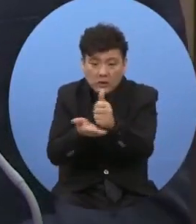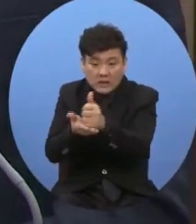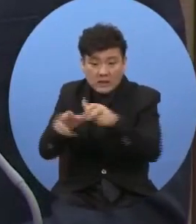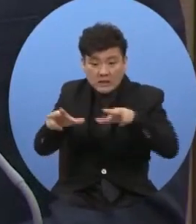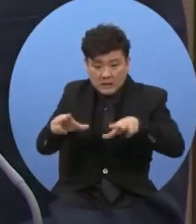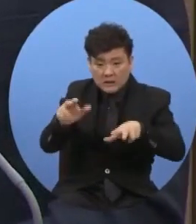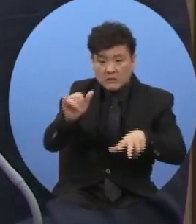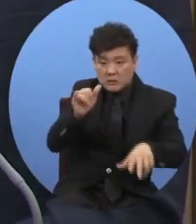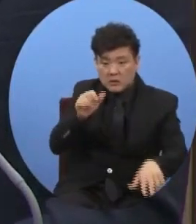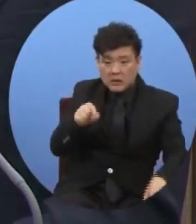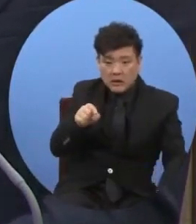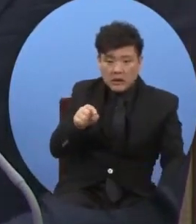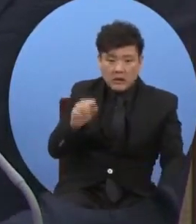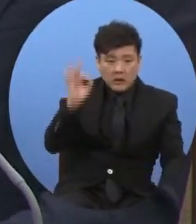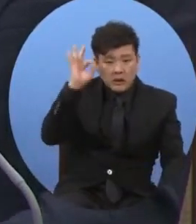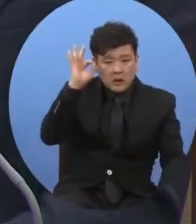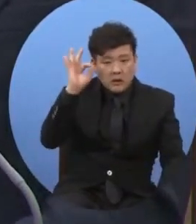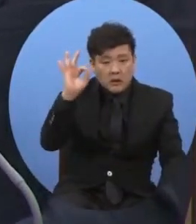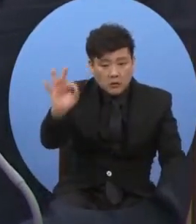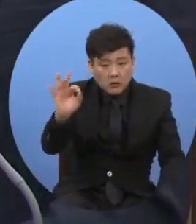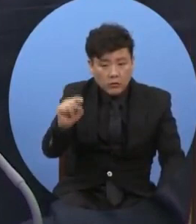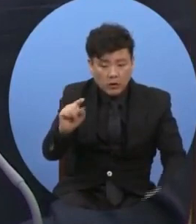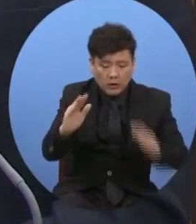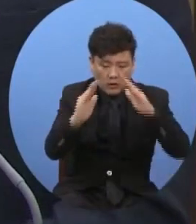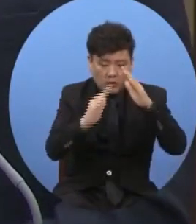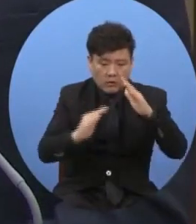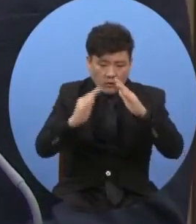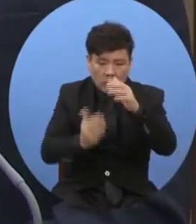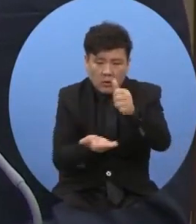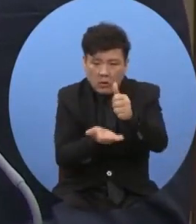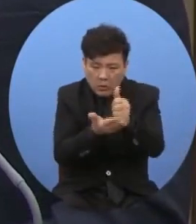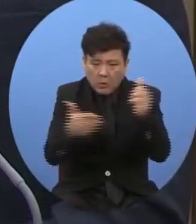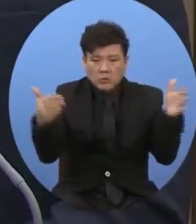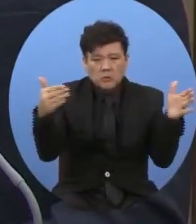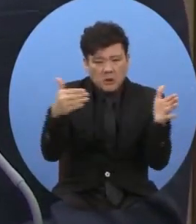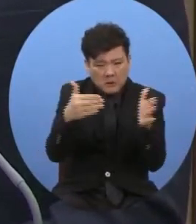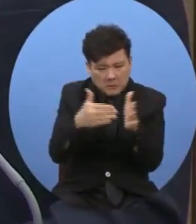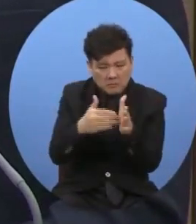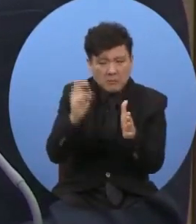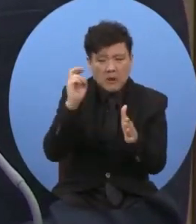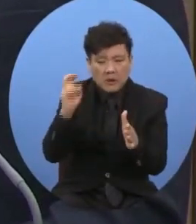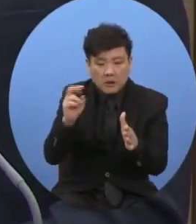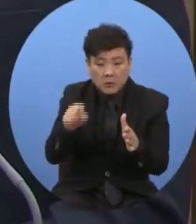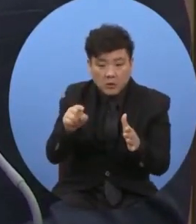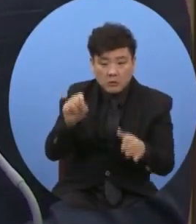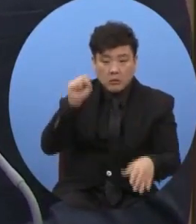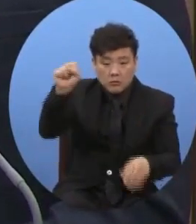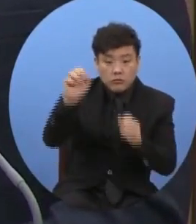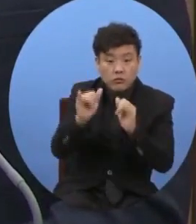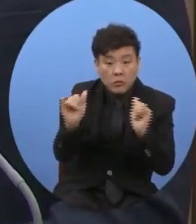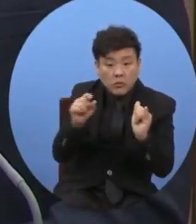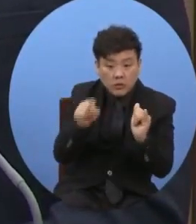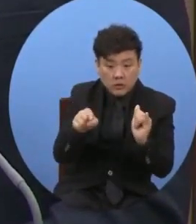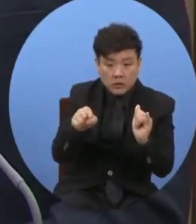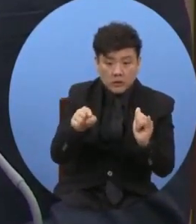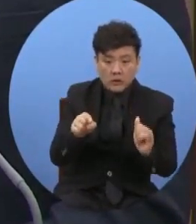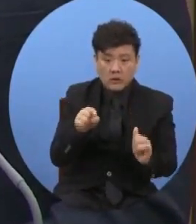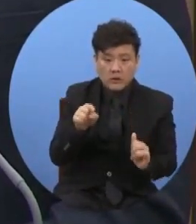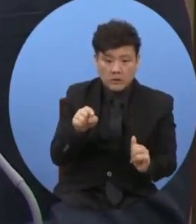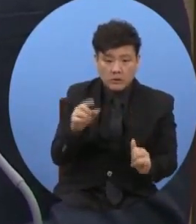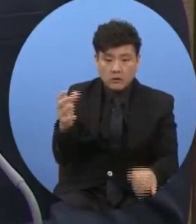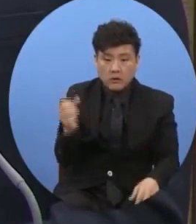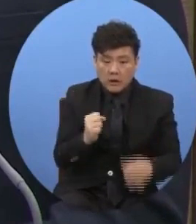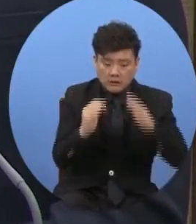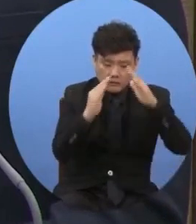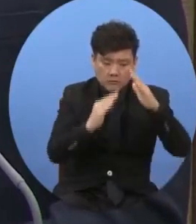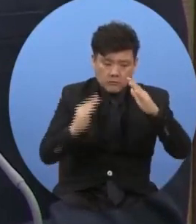아마 한 열흘 정도 지나면 공천이 거의 마무리되지 않을까 싶은데 그렇게 되면 후보들이 이걸 전부